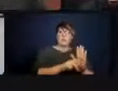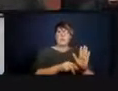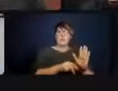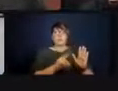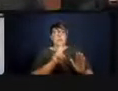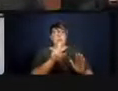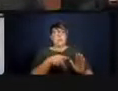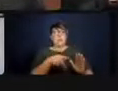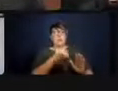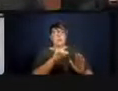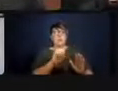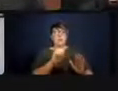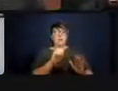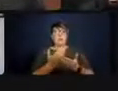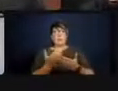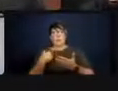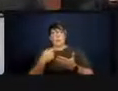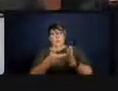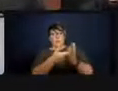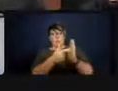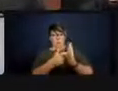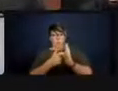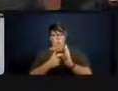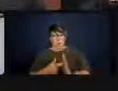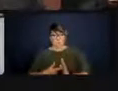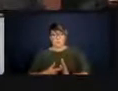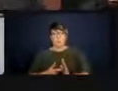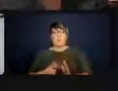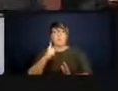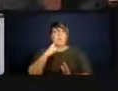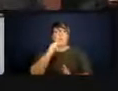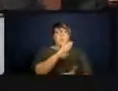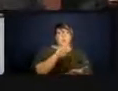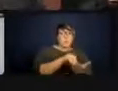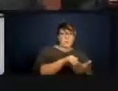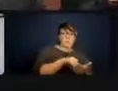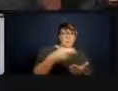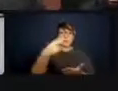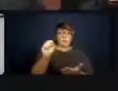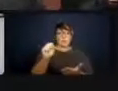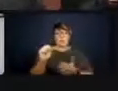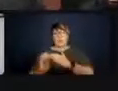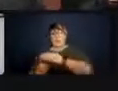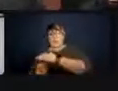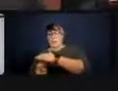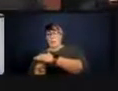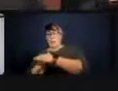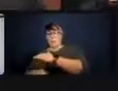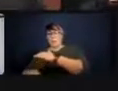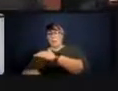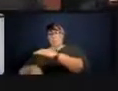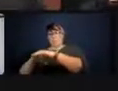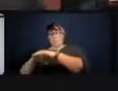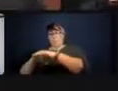Have criteria for middle and high school. Elementary was only capacity. Shule